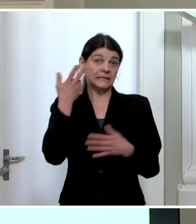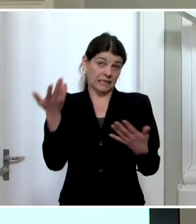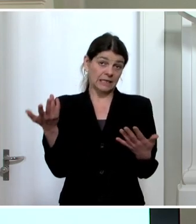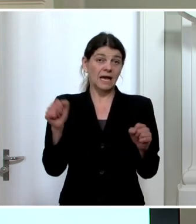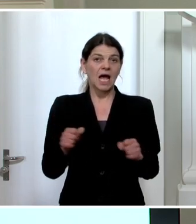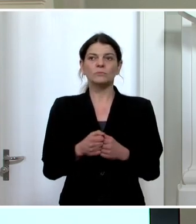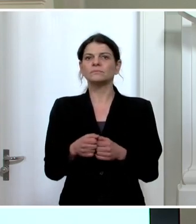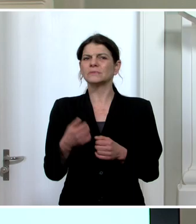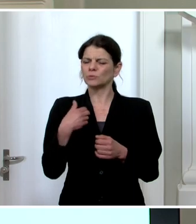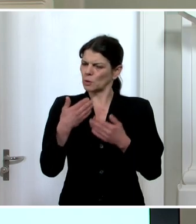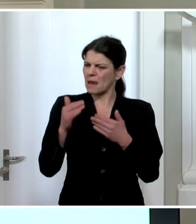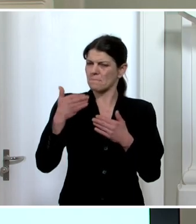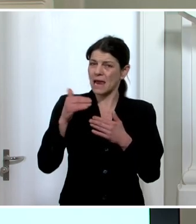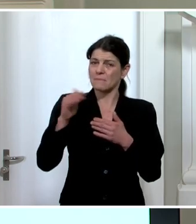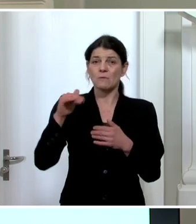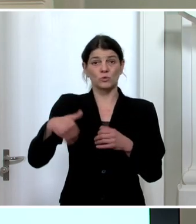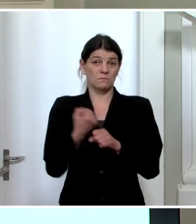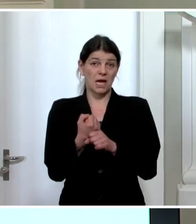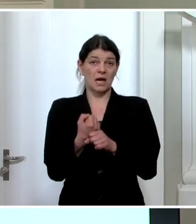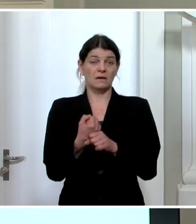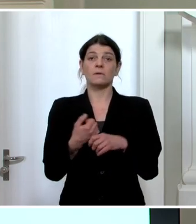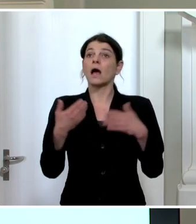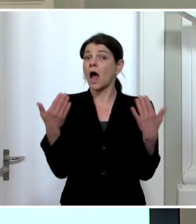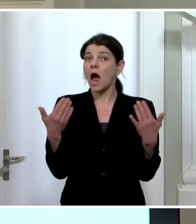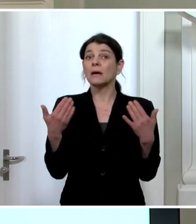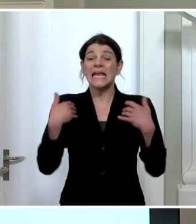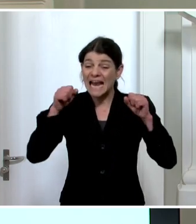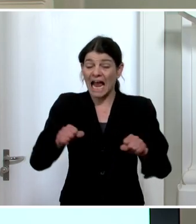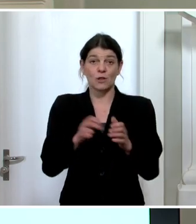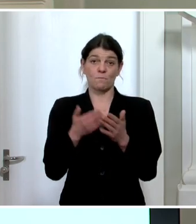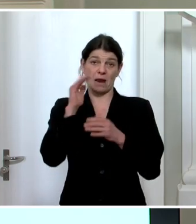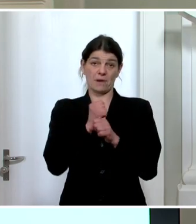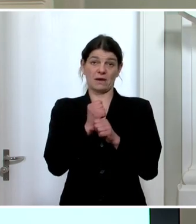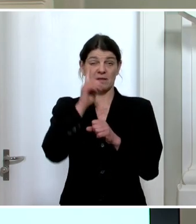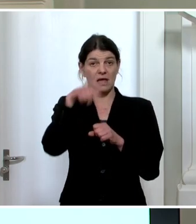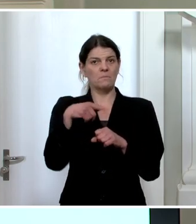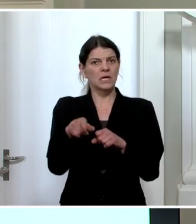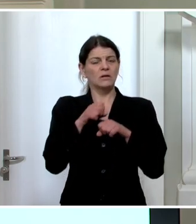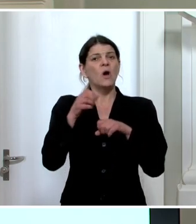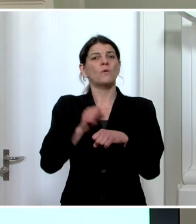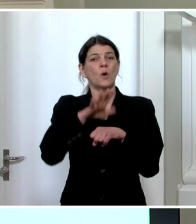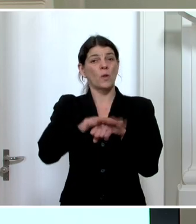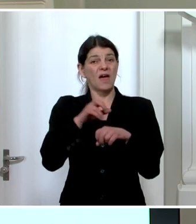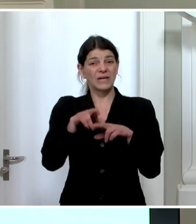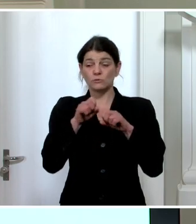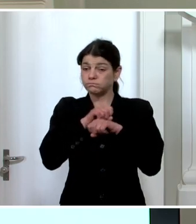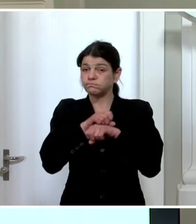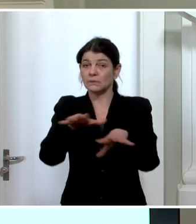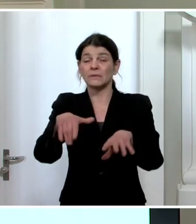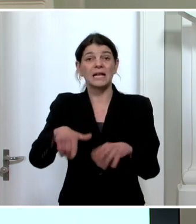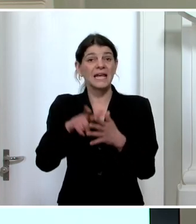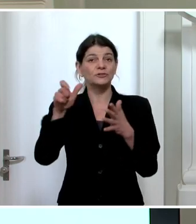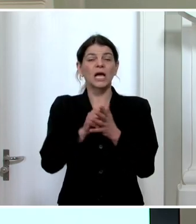noch mehr unternehmen müssen, aber auch können, um die Verbreitung des Coronavirus in unserem Land